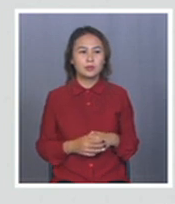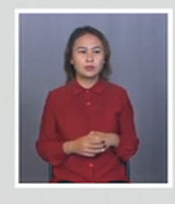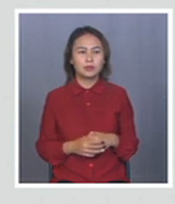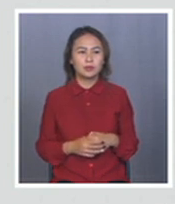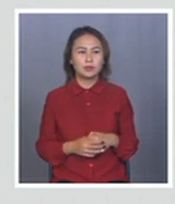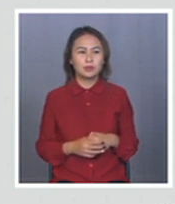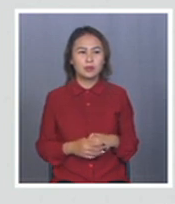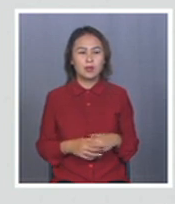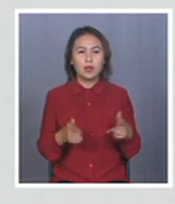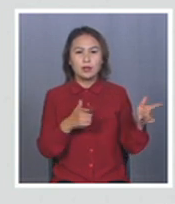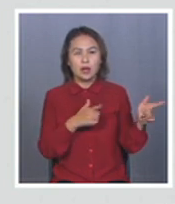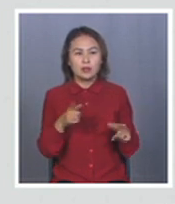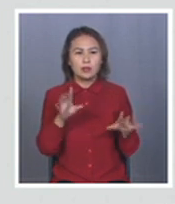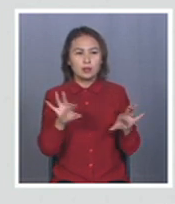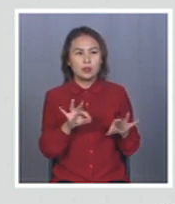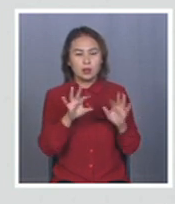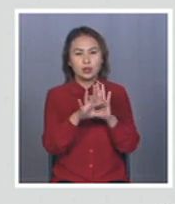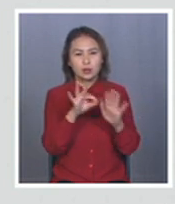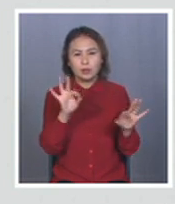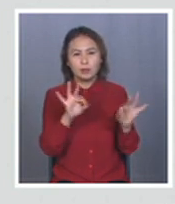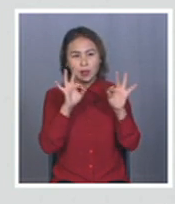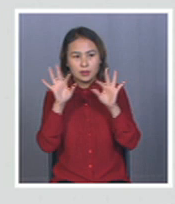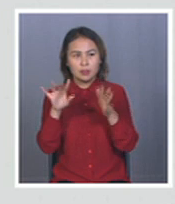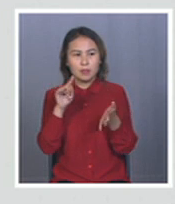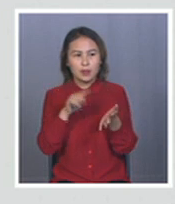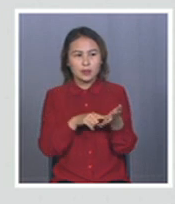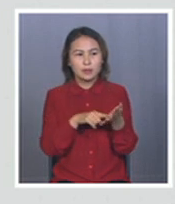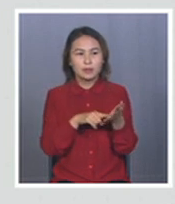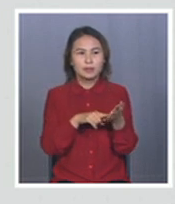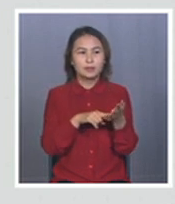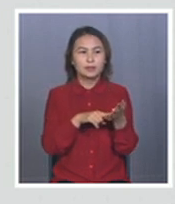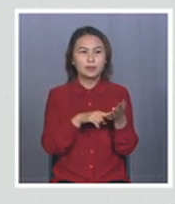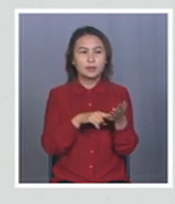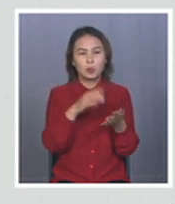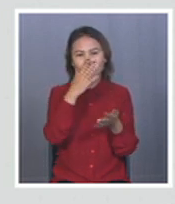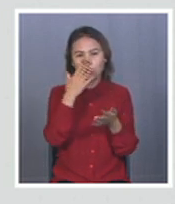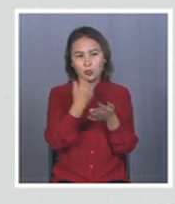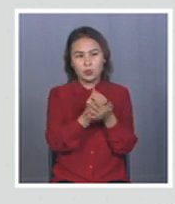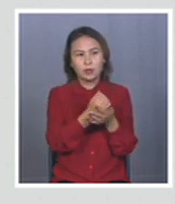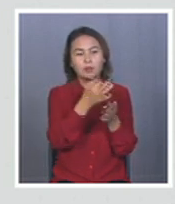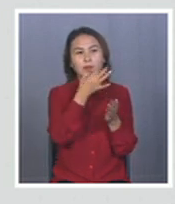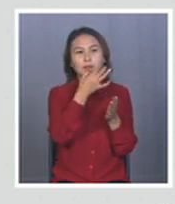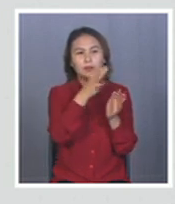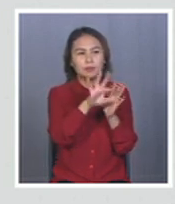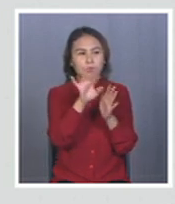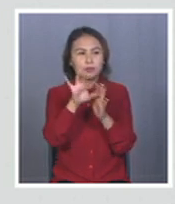дайын фондарды таңдау жүктеу батырмасын басып, өзіміздің фондарды таңдап шығамыз.